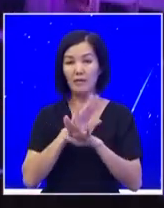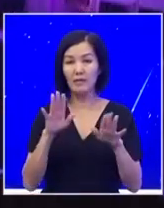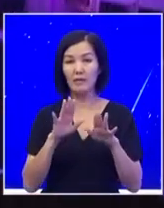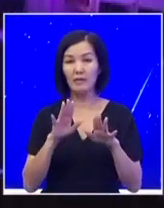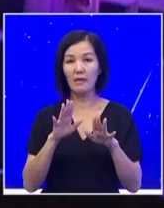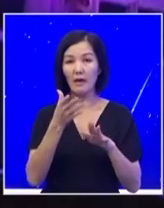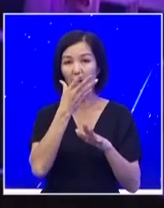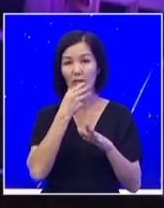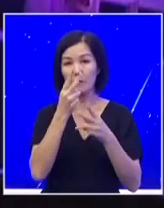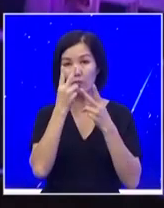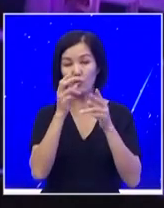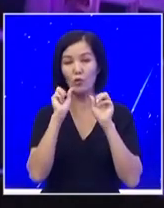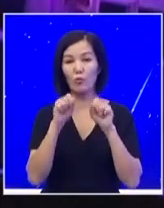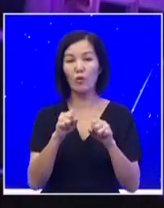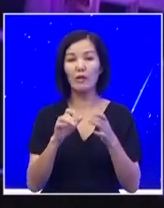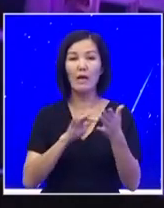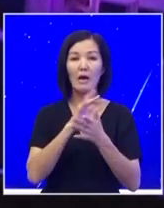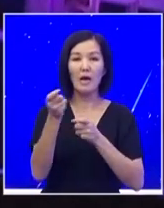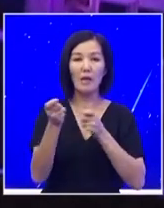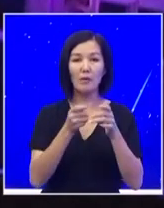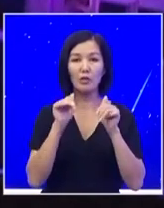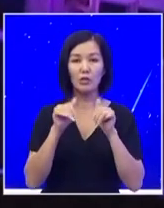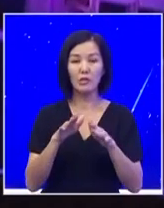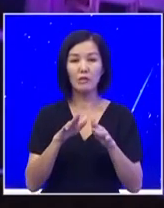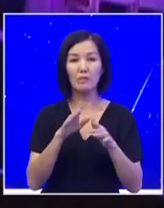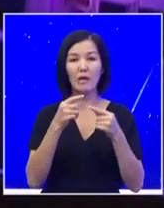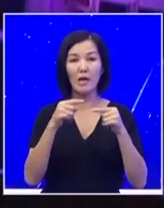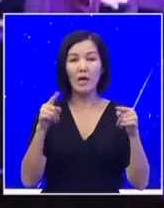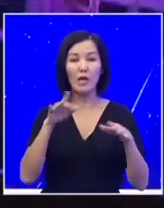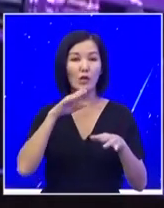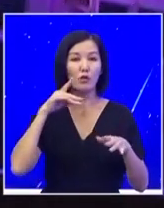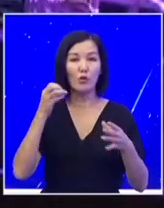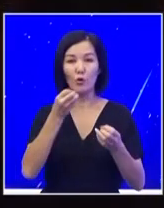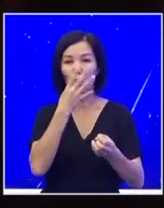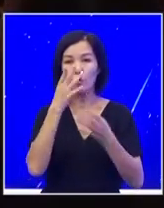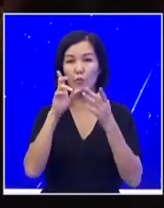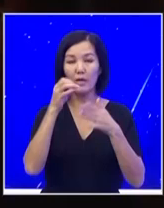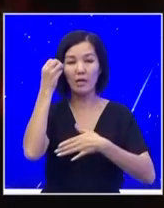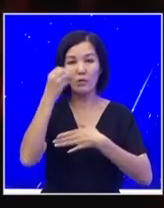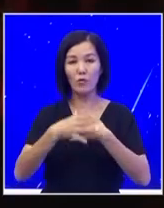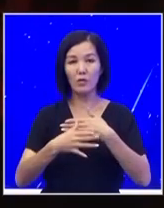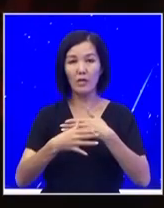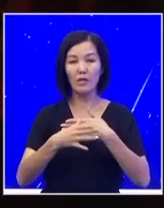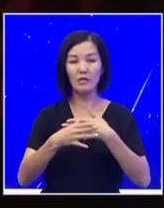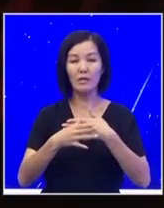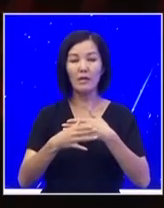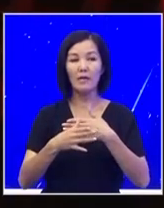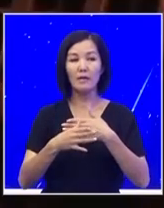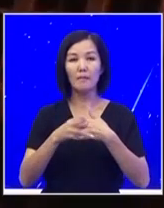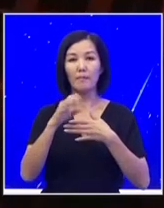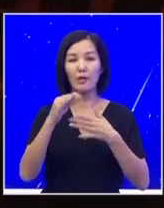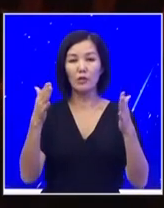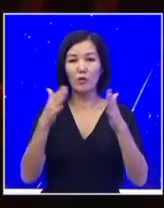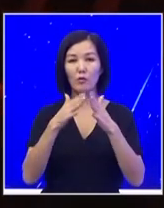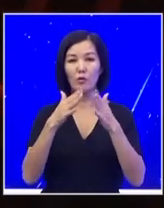тамашалауға мүмкіндіктері болды. Қала басшылығының шешімімен сан түрлі гүлдер Бельгия астанасының орталығындағы таунхол мен патша